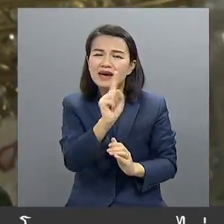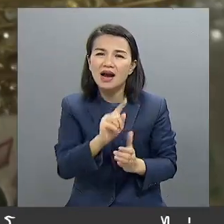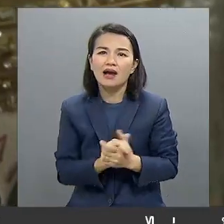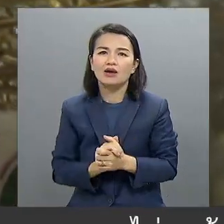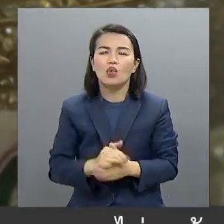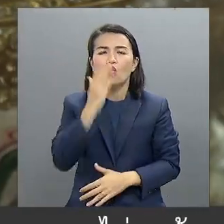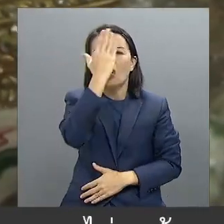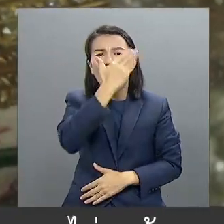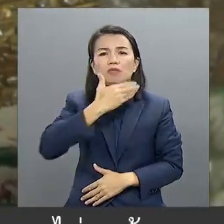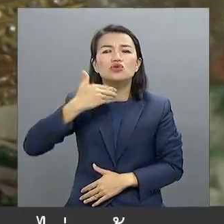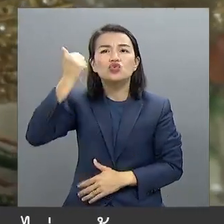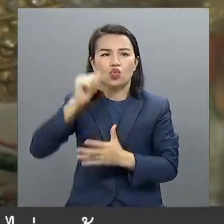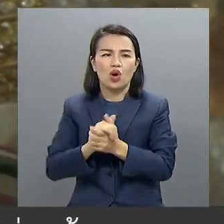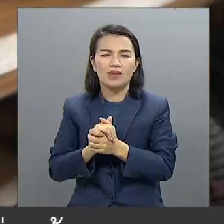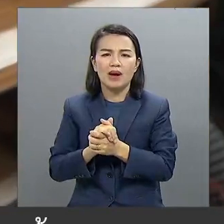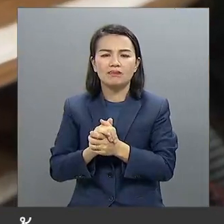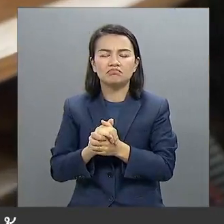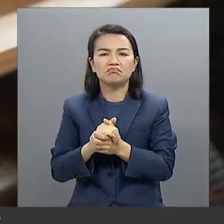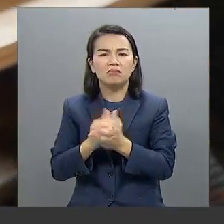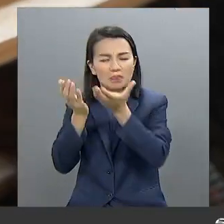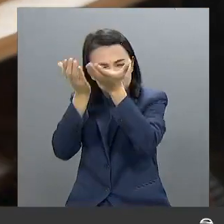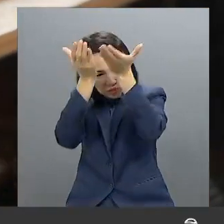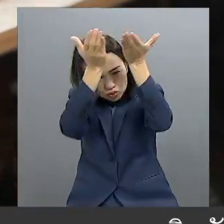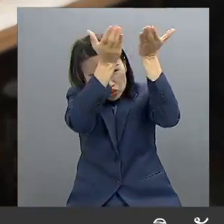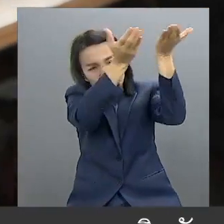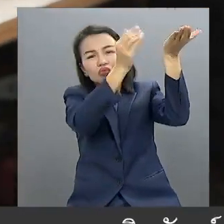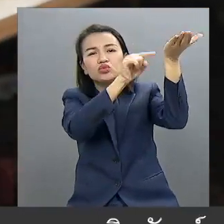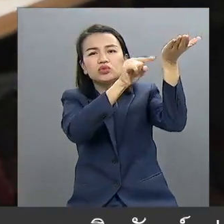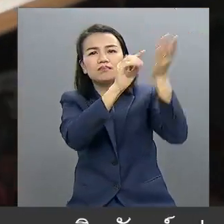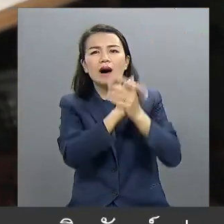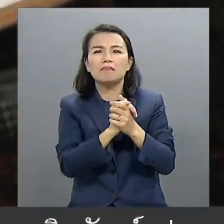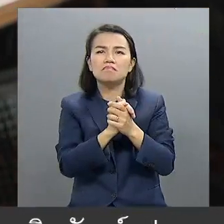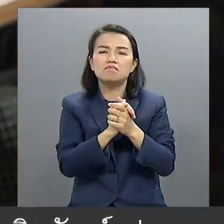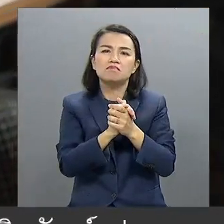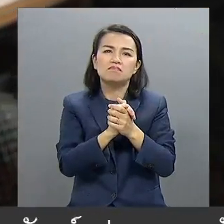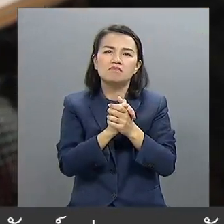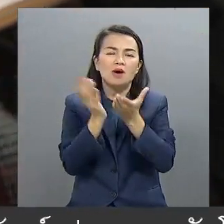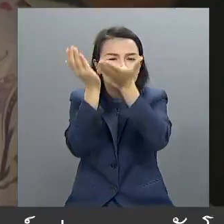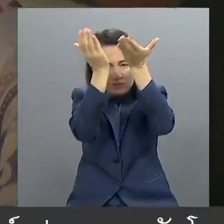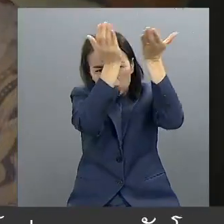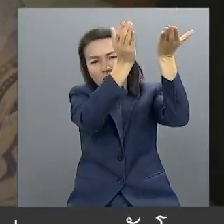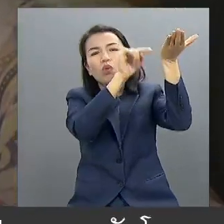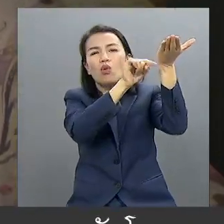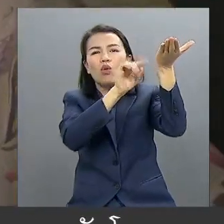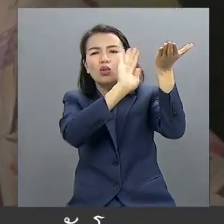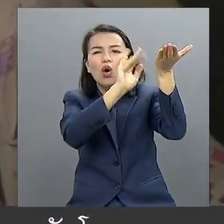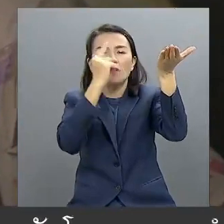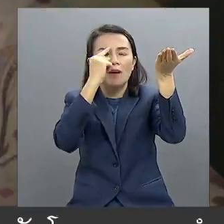เมืองสูงinedการ